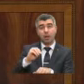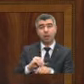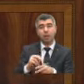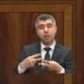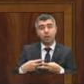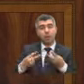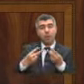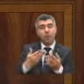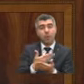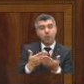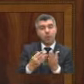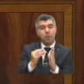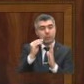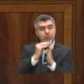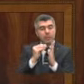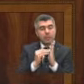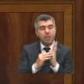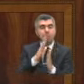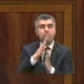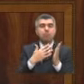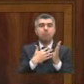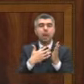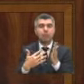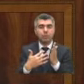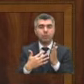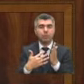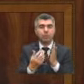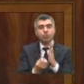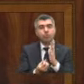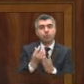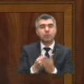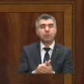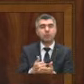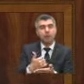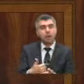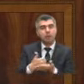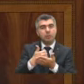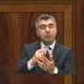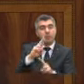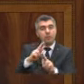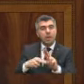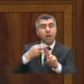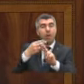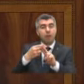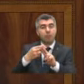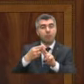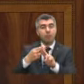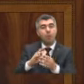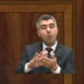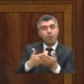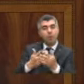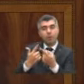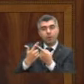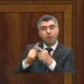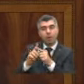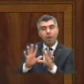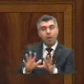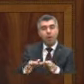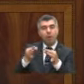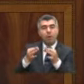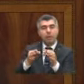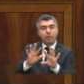الأمثل لمضامين خارطة الطريق هاته تقديم أجوبة حول العديد من الخلاصات الواردة